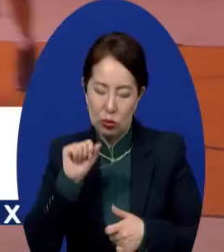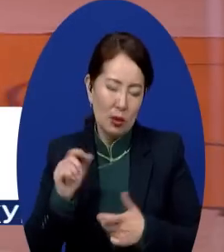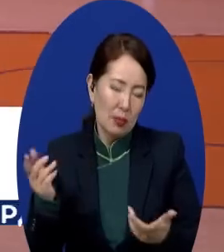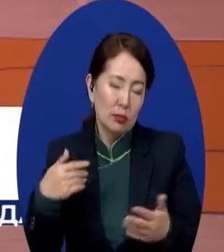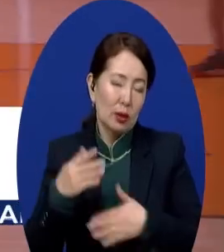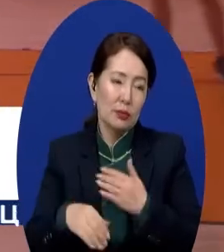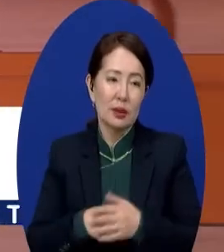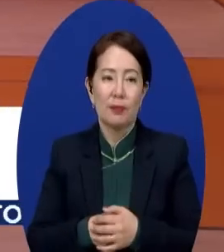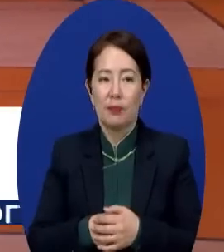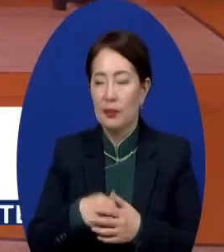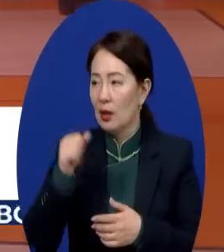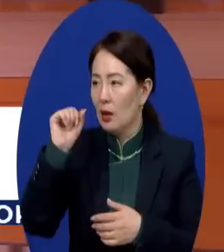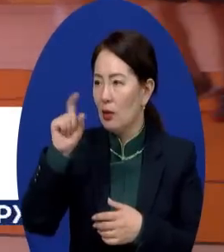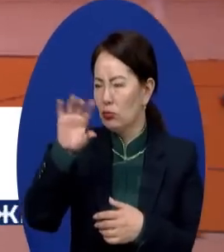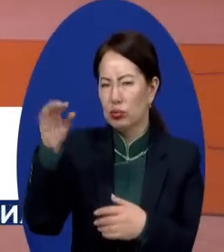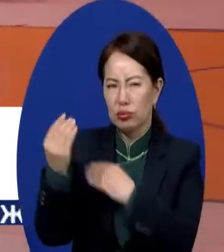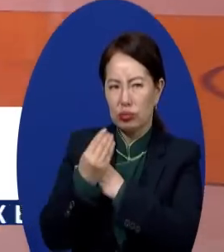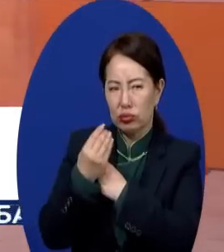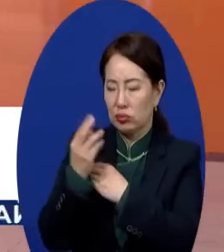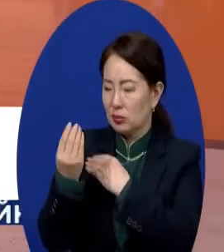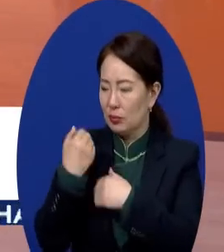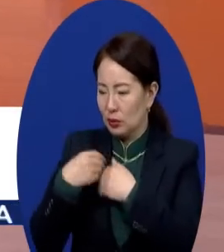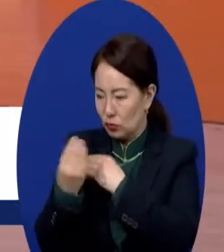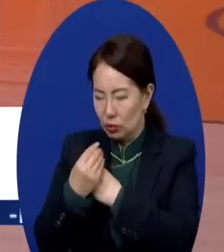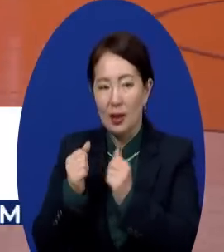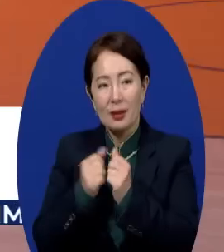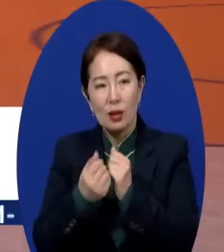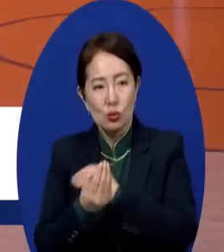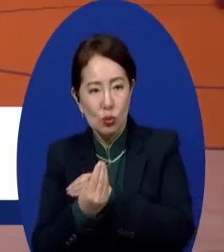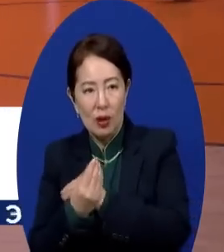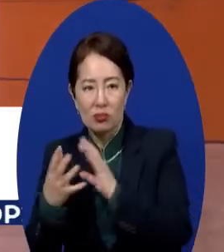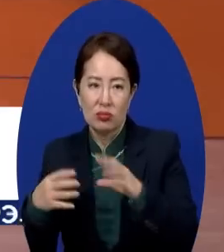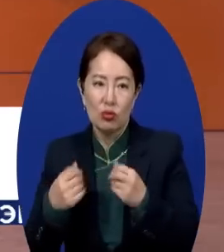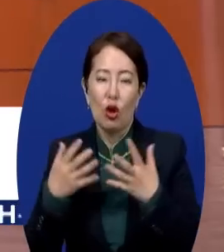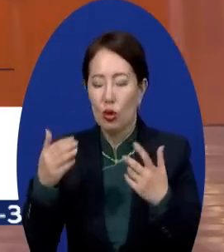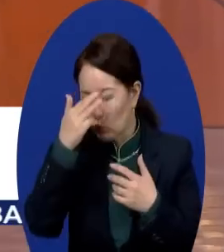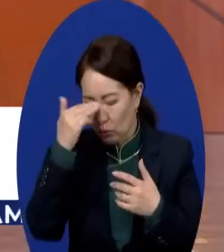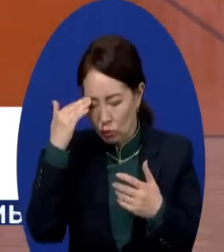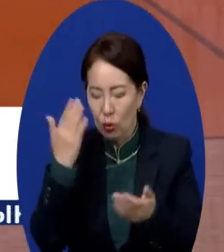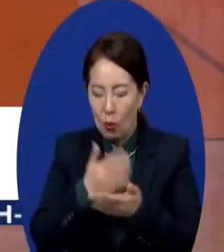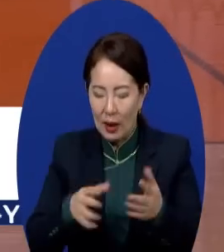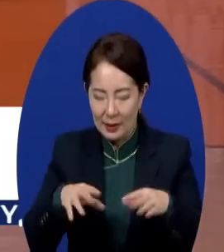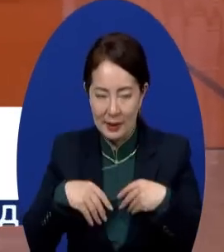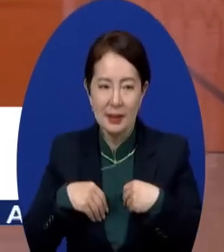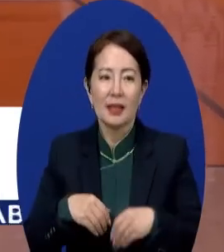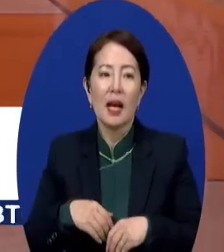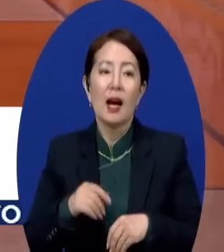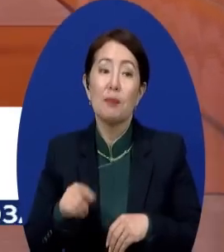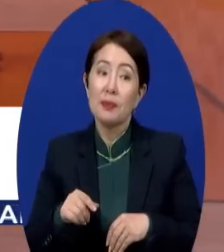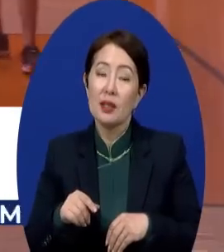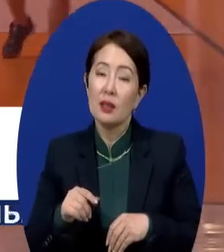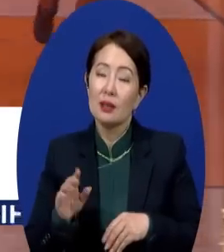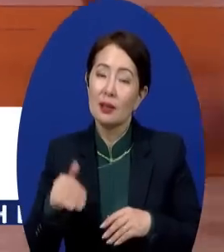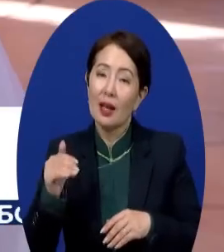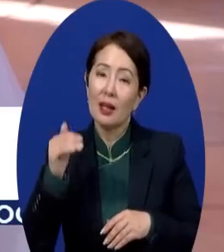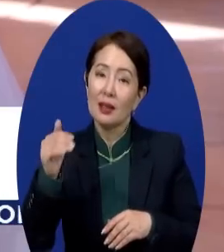байгаа. Танараасаа ямар ч гэсэн их юм сурж гээ. Найз нөхдөөсөө бас их юм ингээд туршлага хуваалцж гээ. Тэгээд энэ бол мэдээч